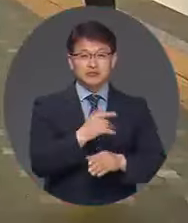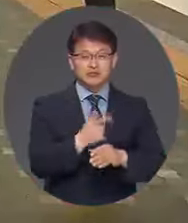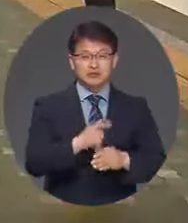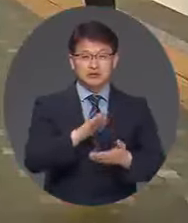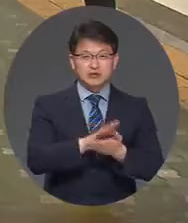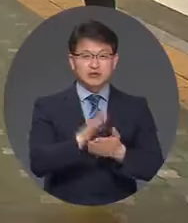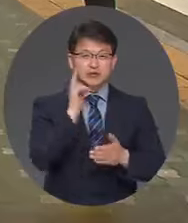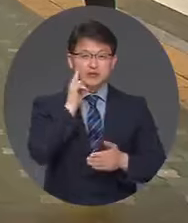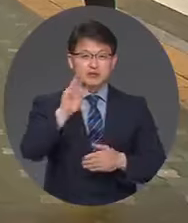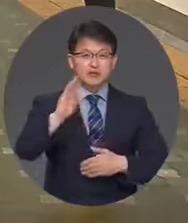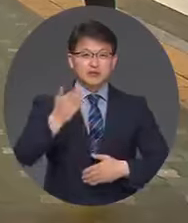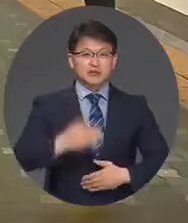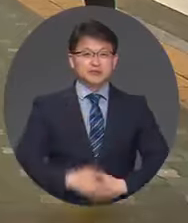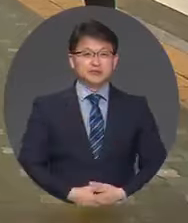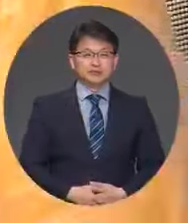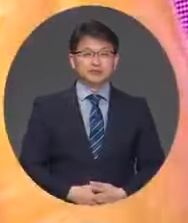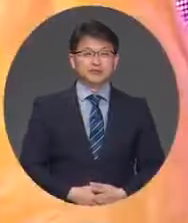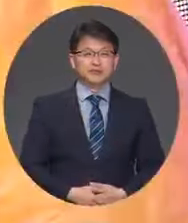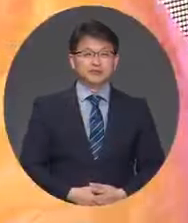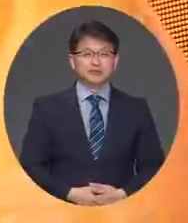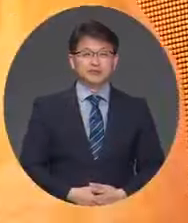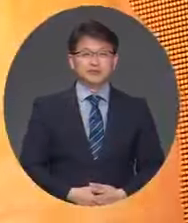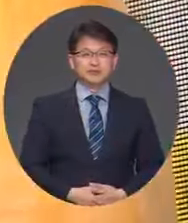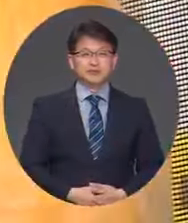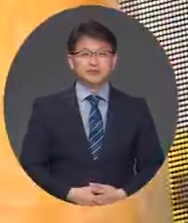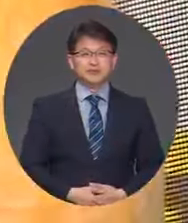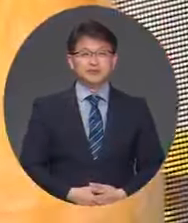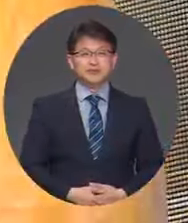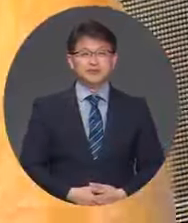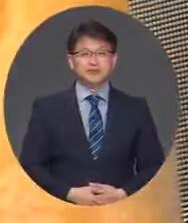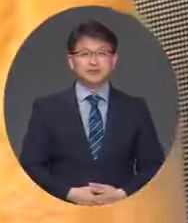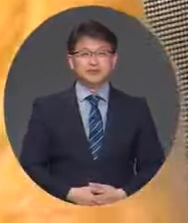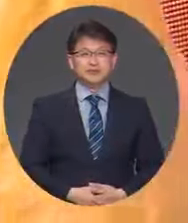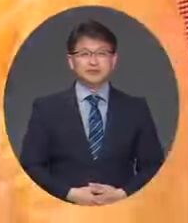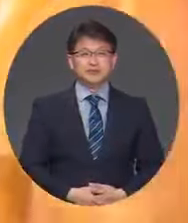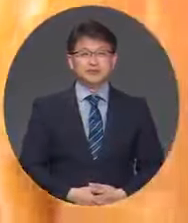과열 양상을 보이고 있습니다. MBC 뉴스 장영입니다.